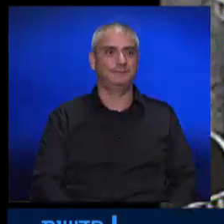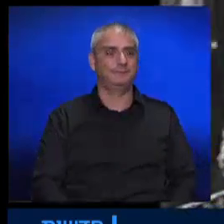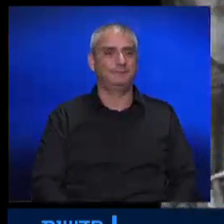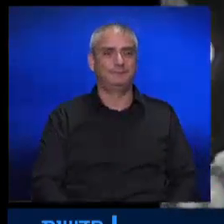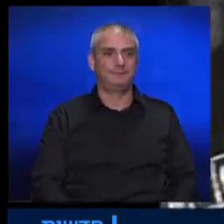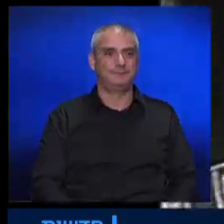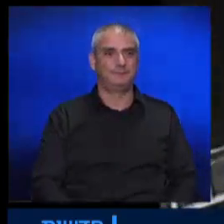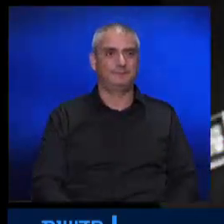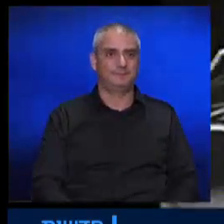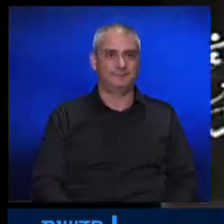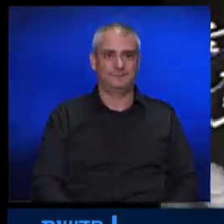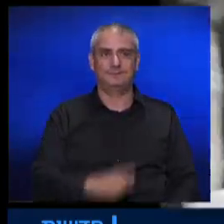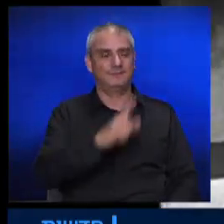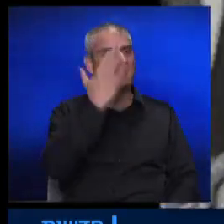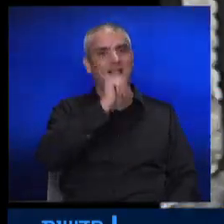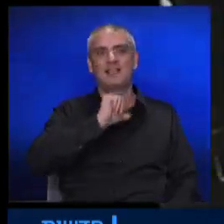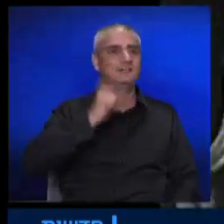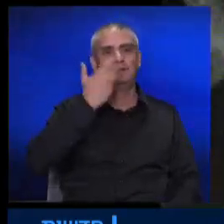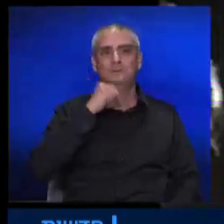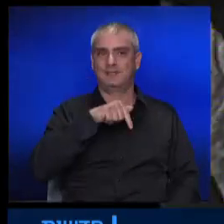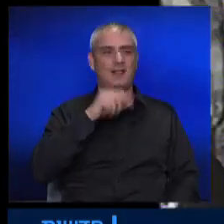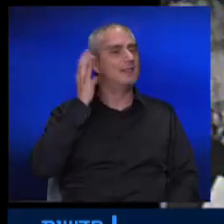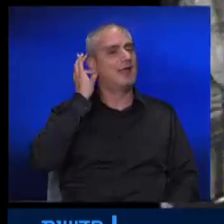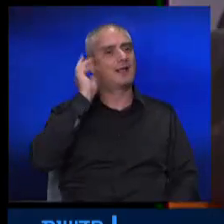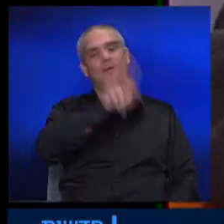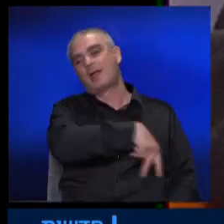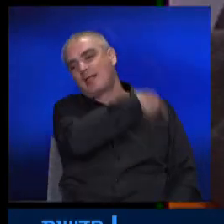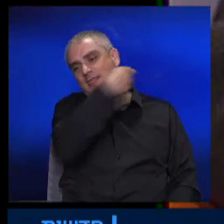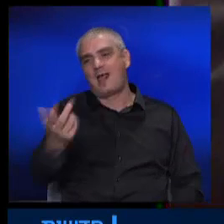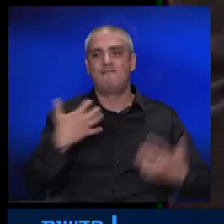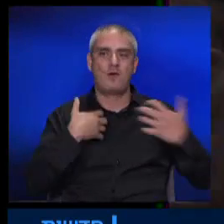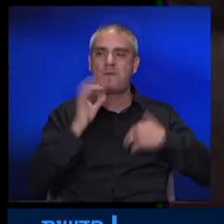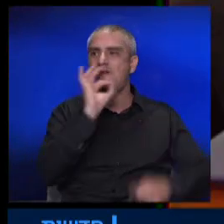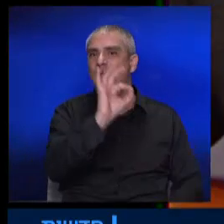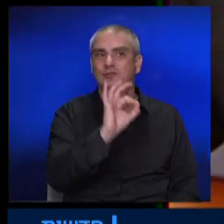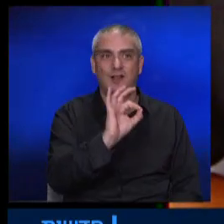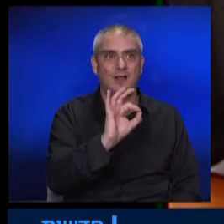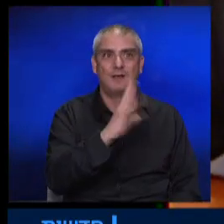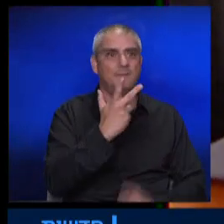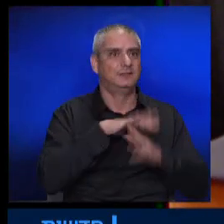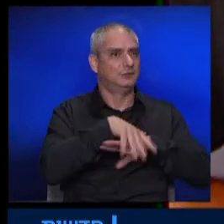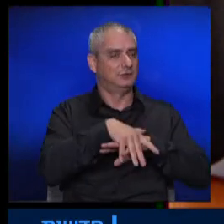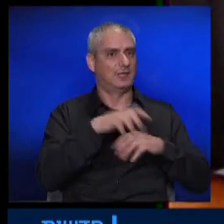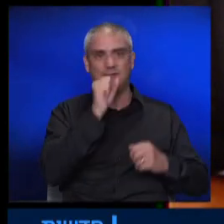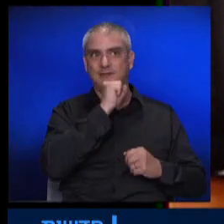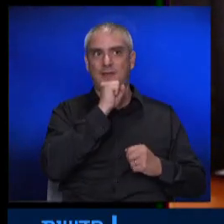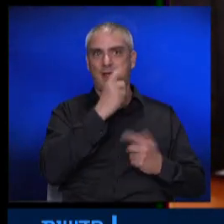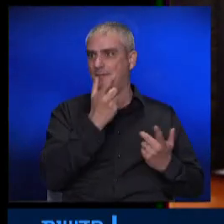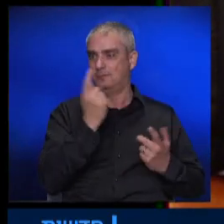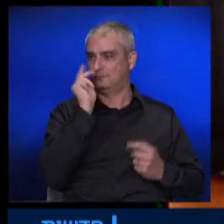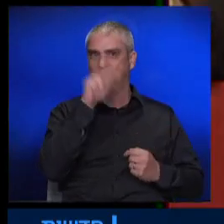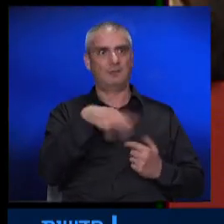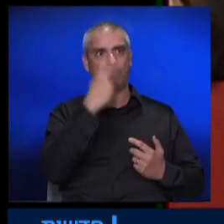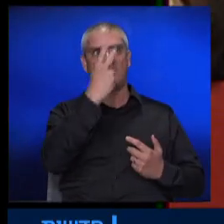צביקה, אתה היית הראשון בארץ שנערות התעלפו אצלו בהופעות. מה זה עושה לזמר שהוא מופיע על הבמה ופתאום הוא רואה, הן